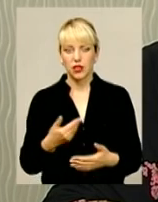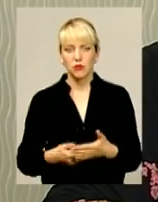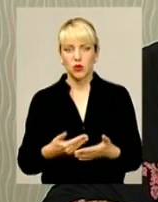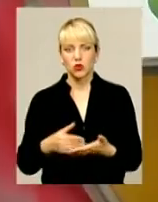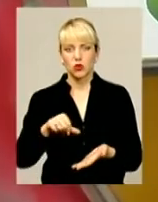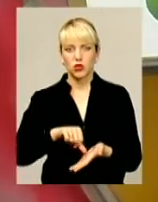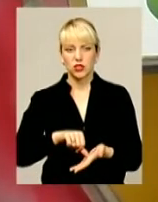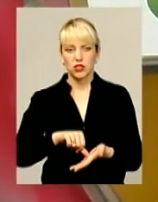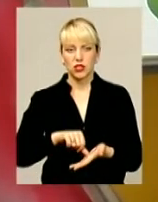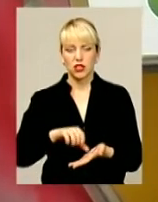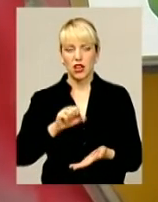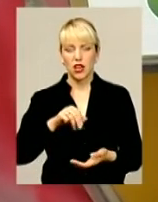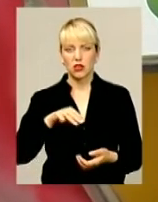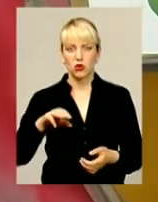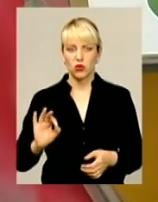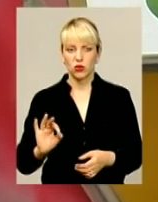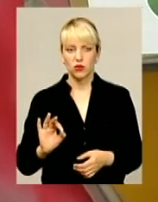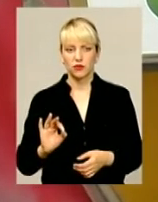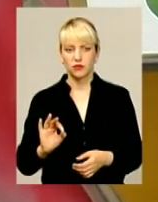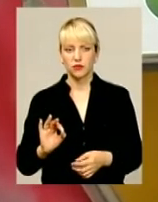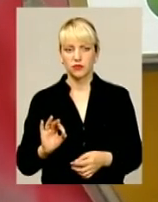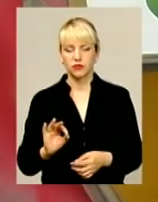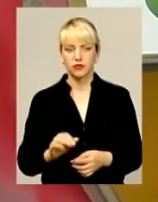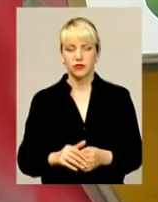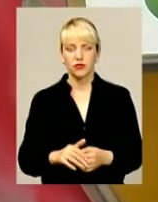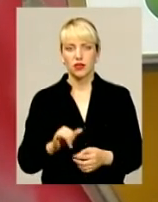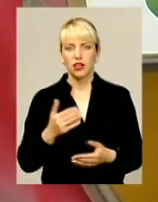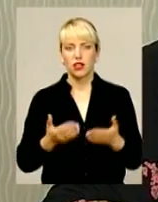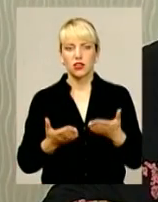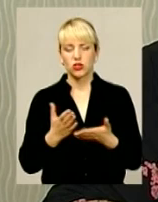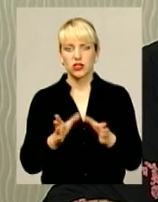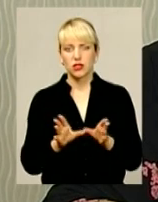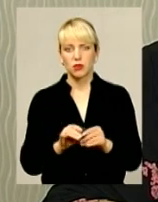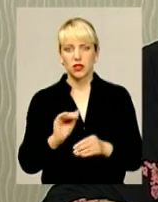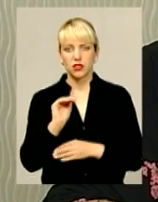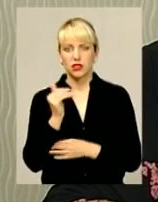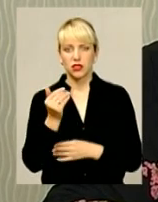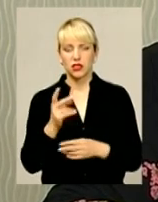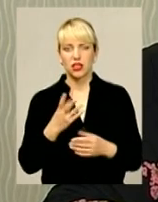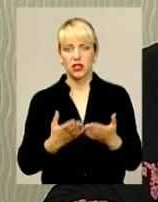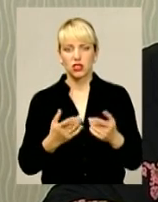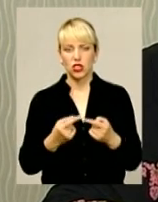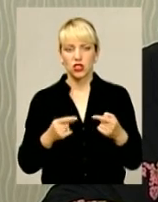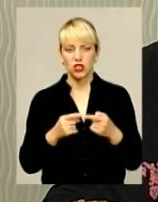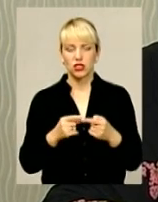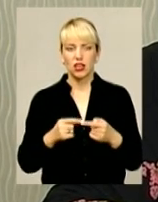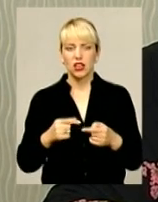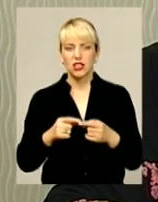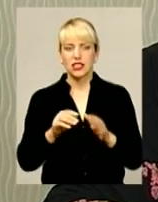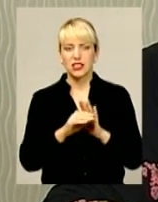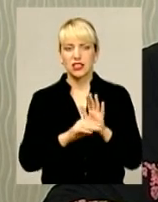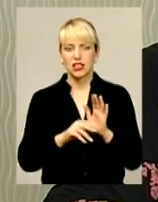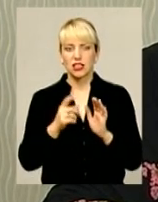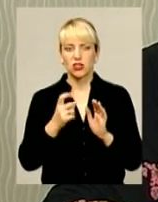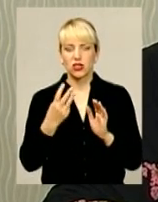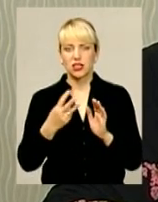учасники антитеррористичної операції. Якщо є спільна дитина, і це чітко визначено на статті 32 Сімейного